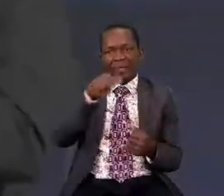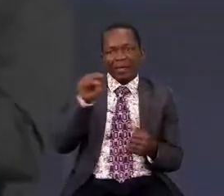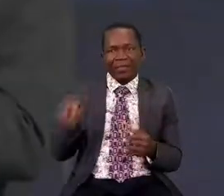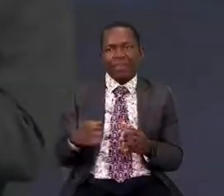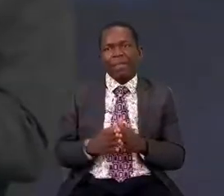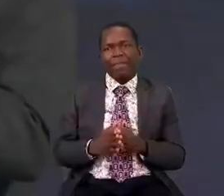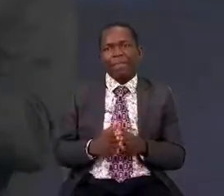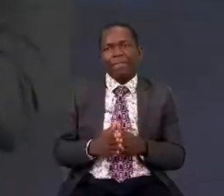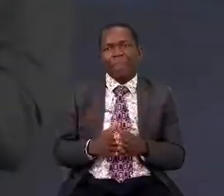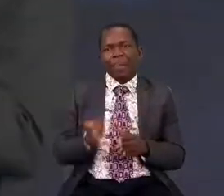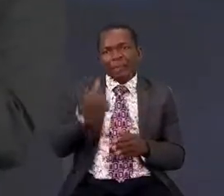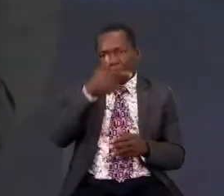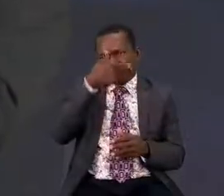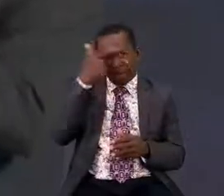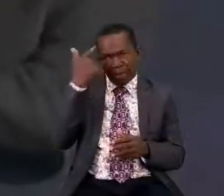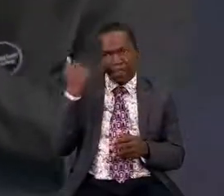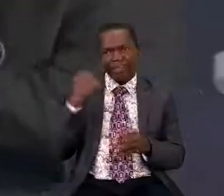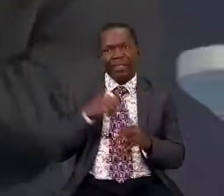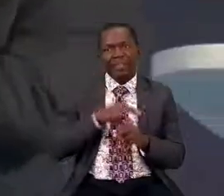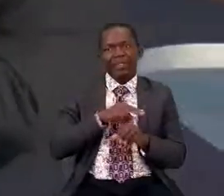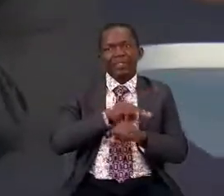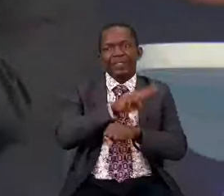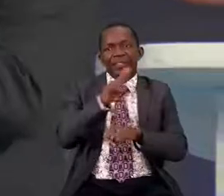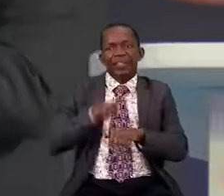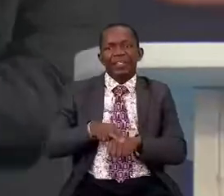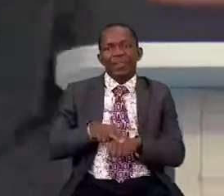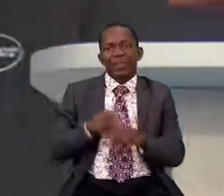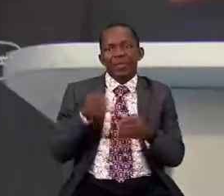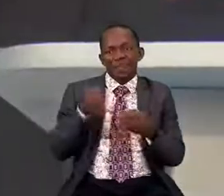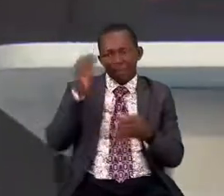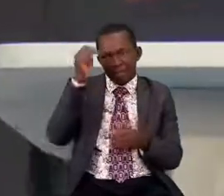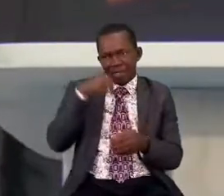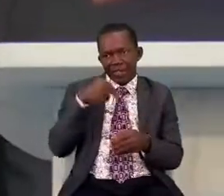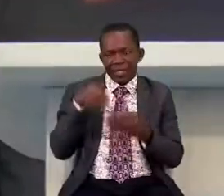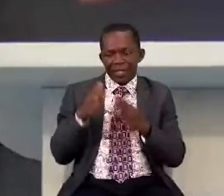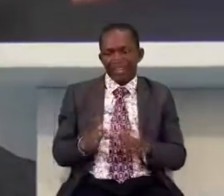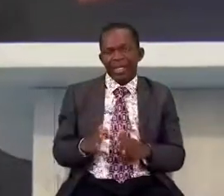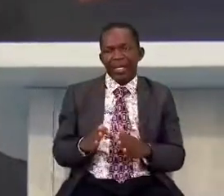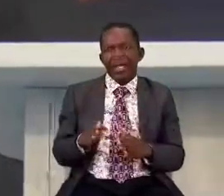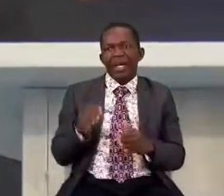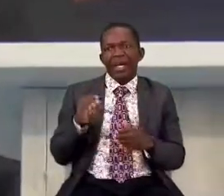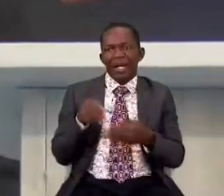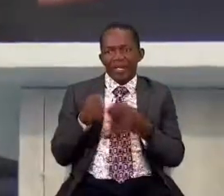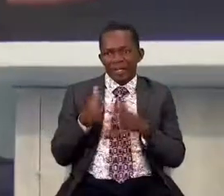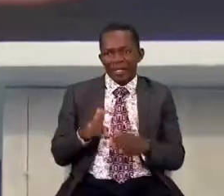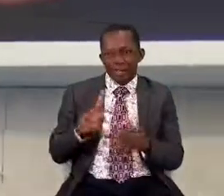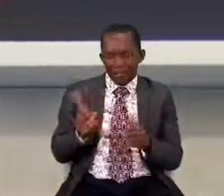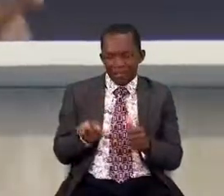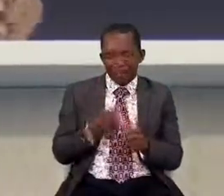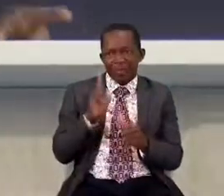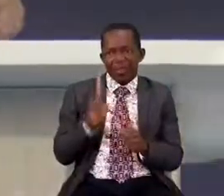le leader, le premier, le plus éminent, le plus fervent, le